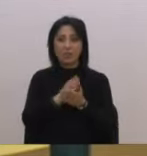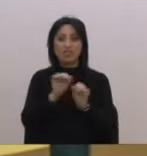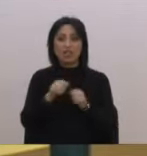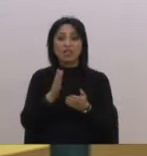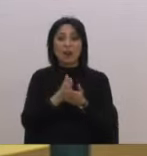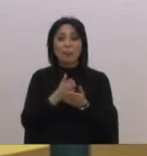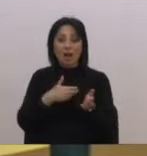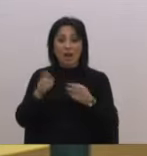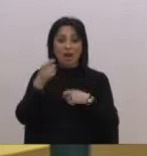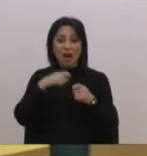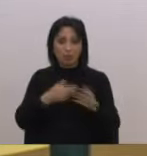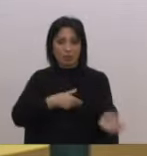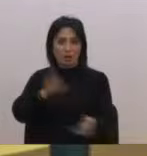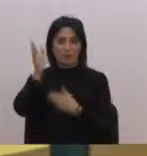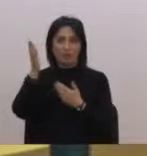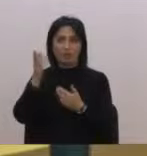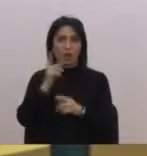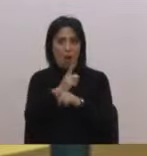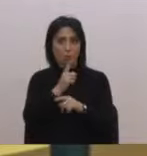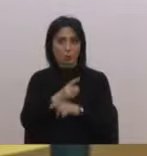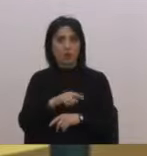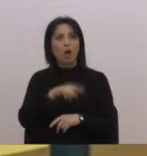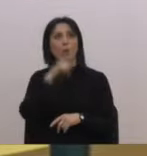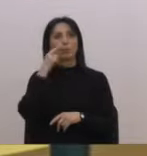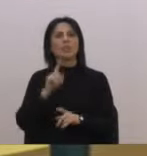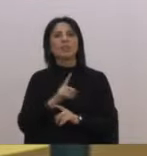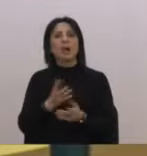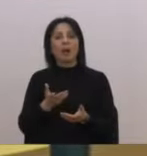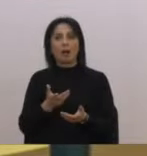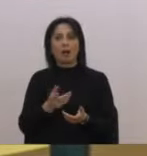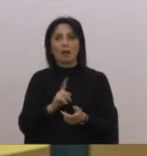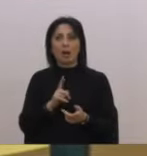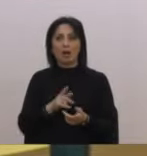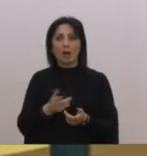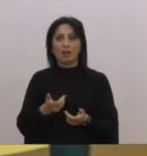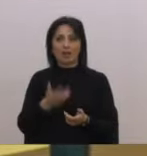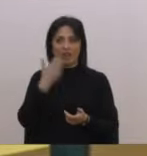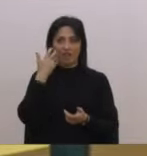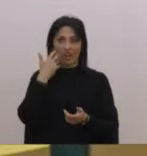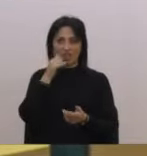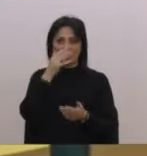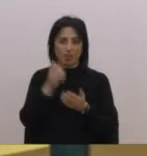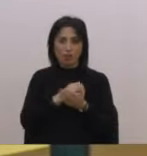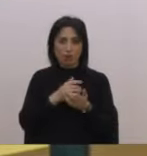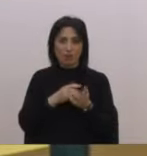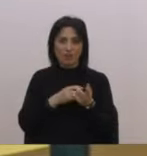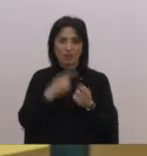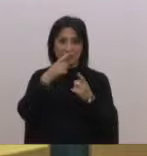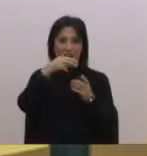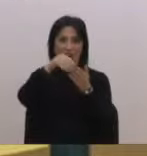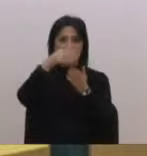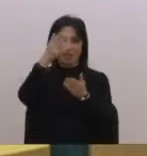ca uita, ca ichi, du, sra, u au guzalor, se tra ikneva, verșa moita sa gova, vașli e verișovis, tu pamidor sa hla,